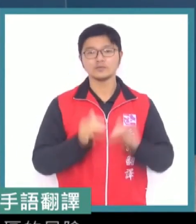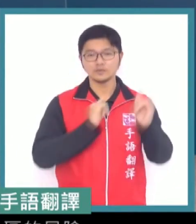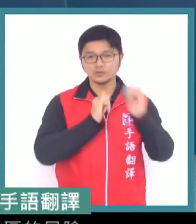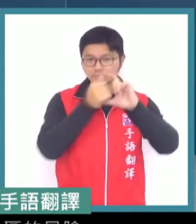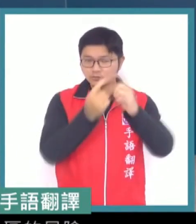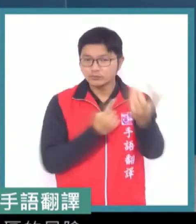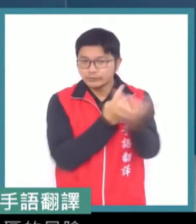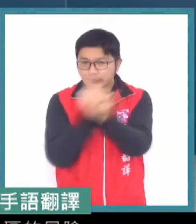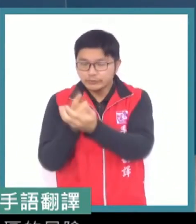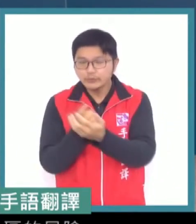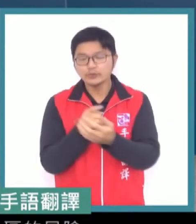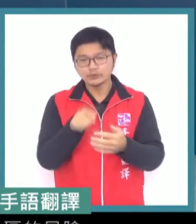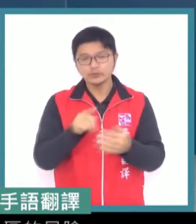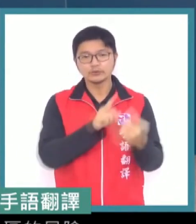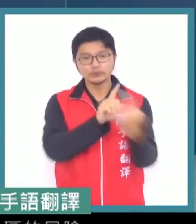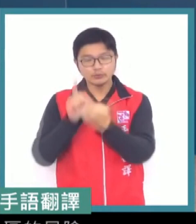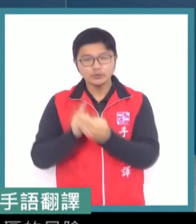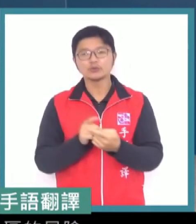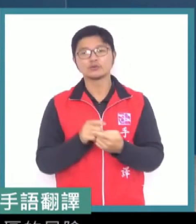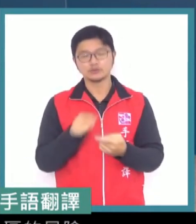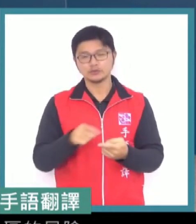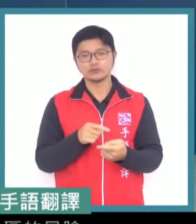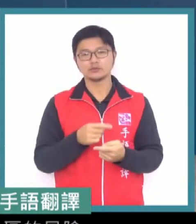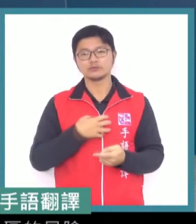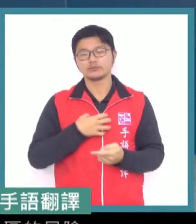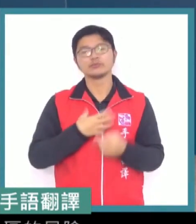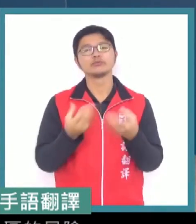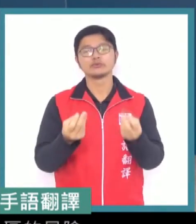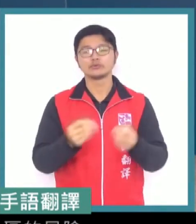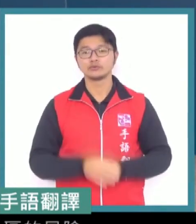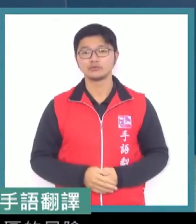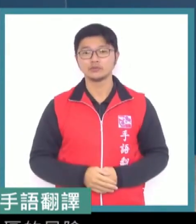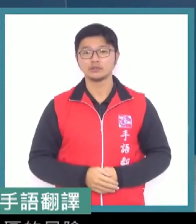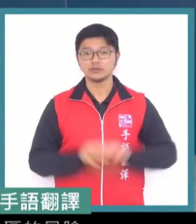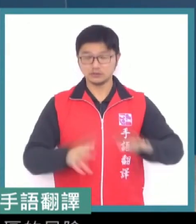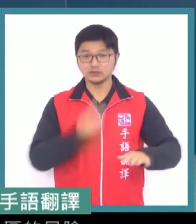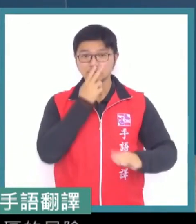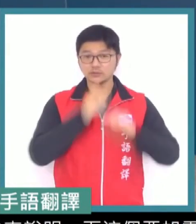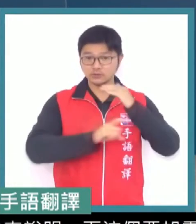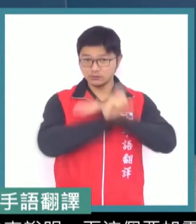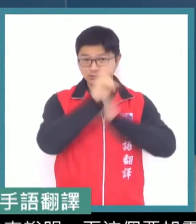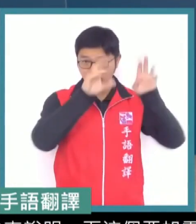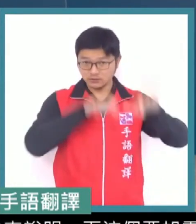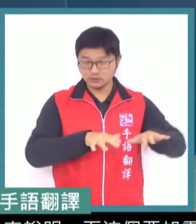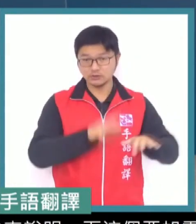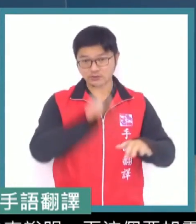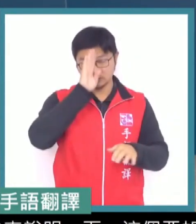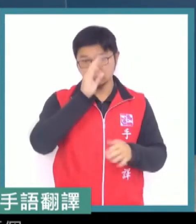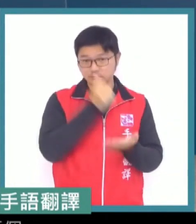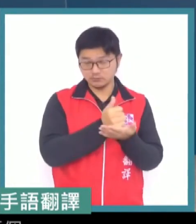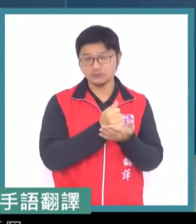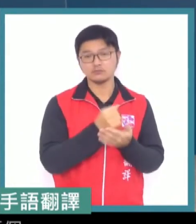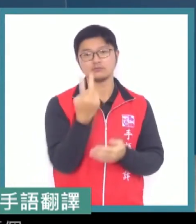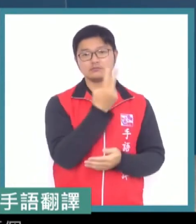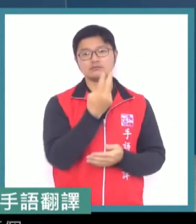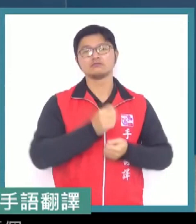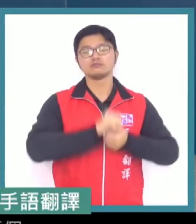下，这个亚旭电脑群聚感染事件新增2个。那么